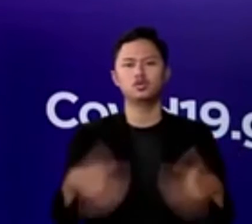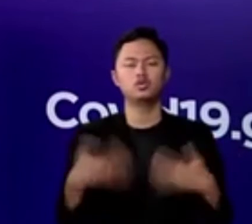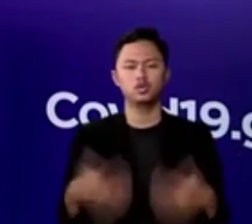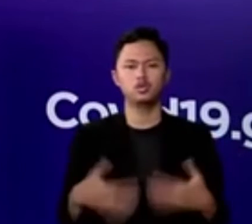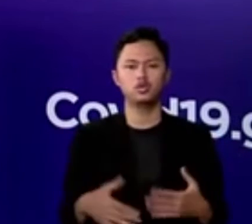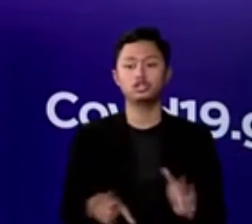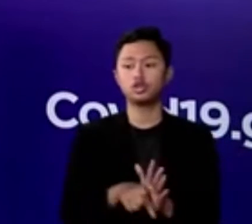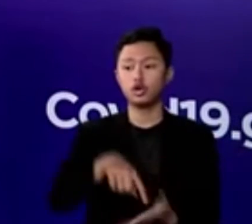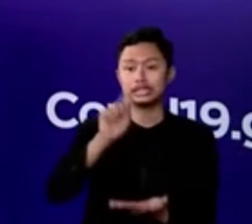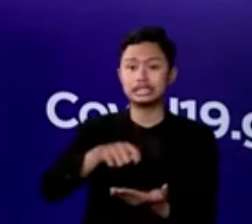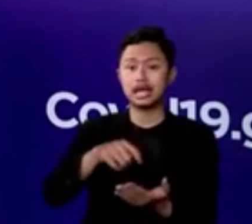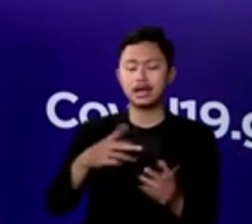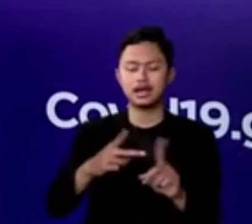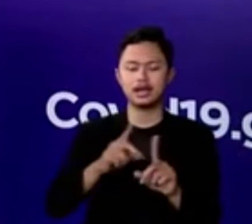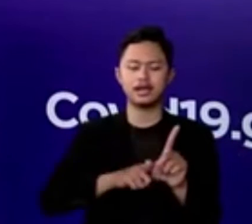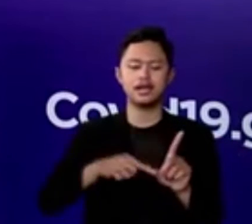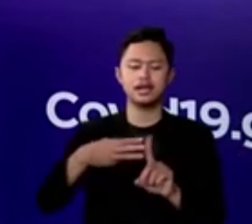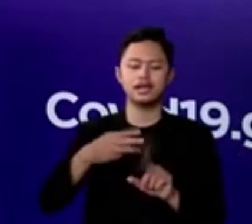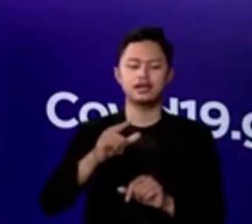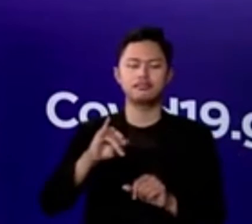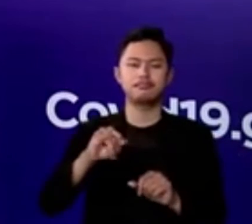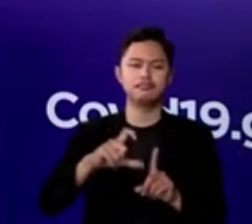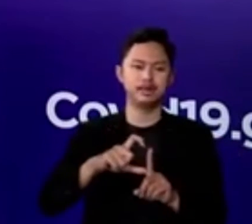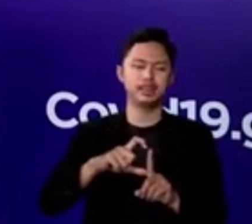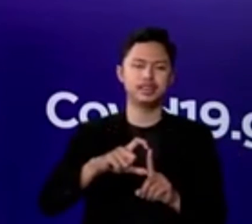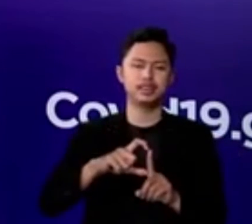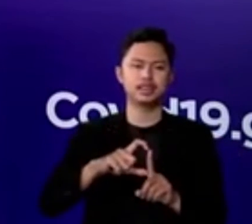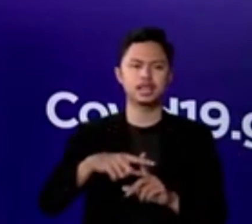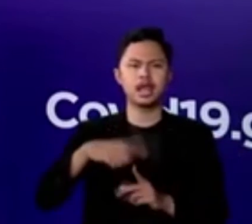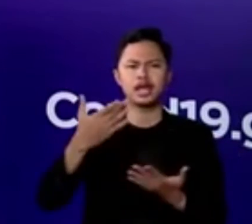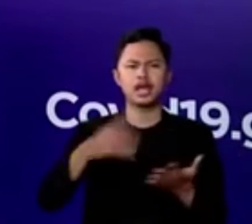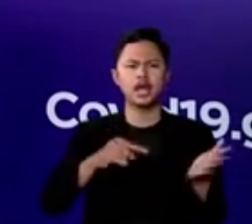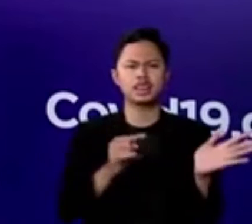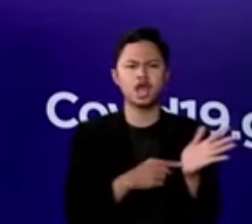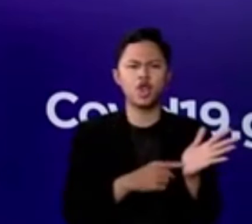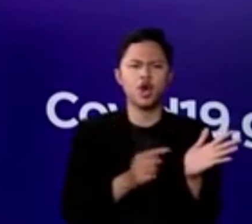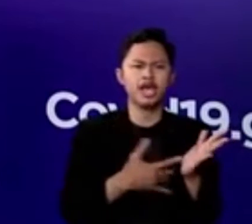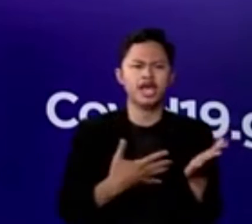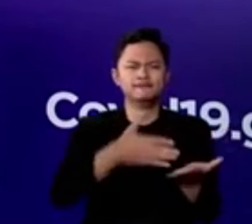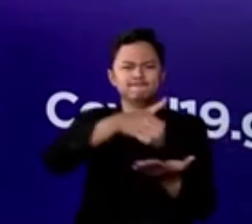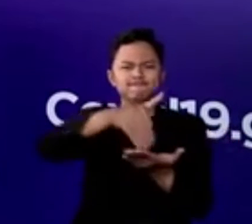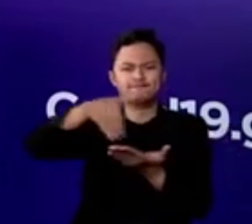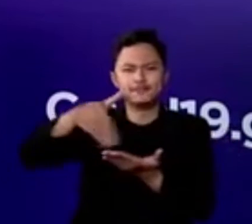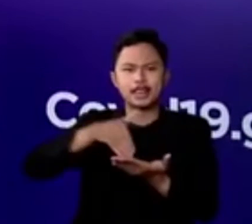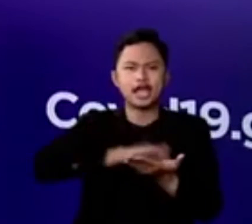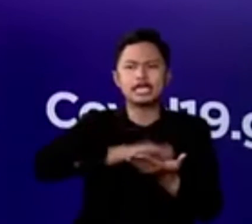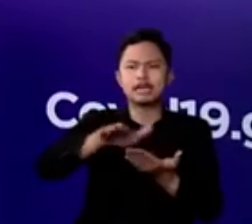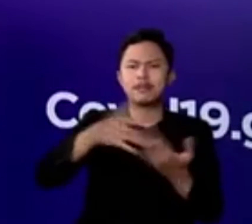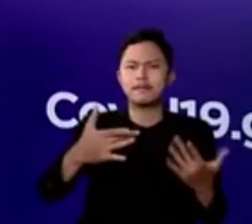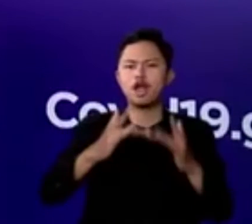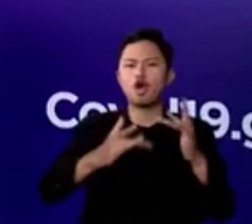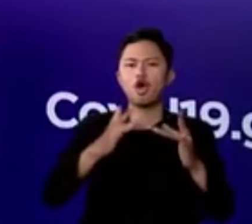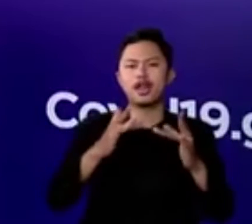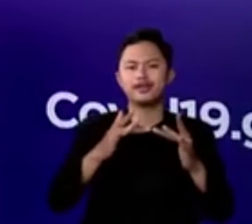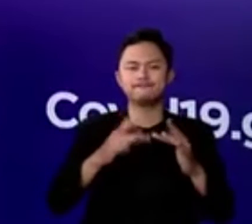kan dalam arti persidangan juga dibuat Hybrid gitu kan Nah kita juga memanfaatkan teknologi Pengiriman data secara online